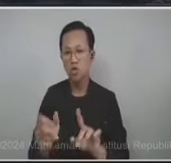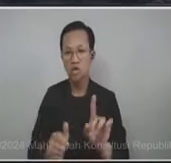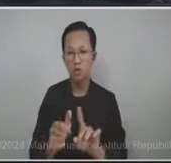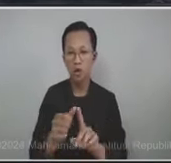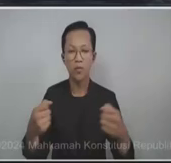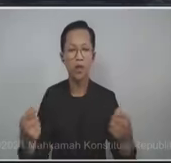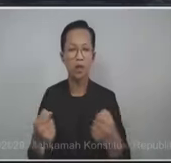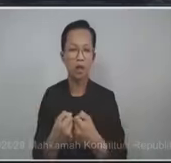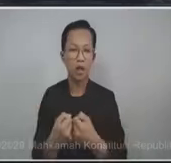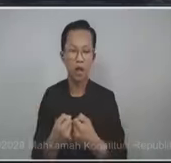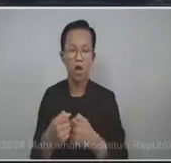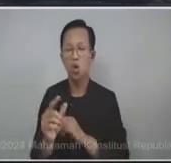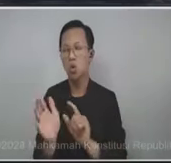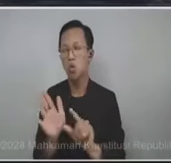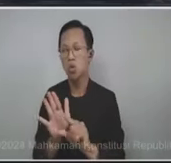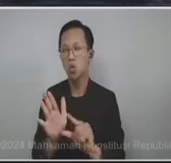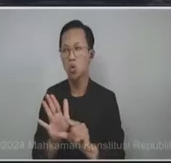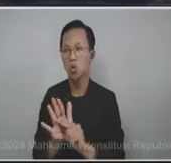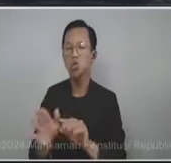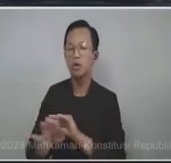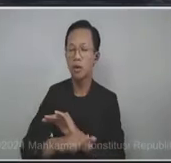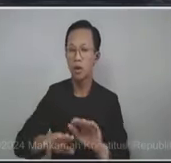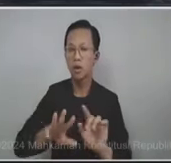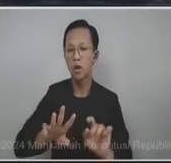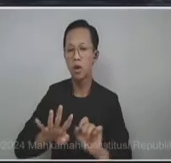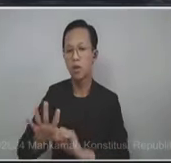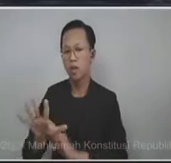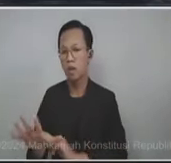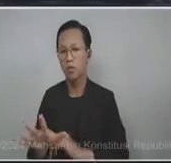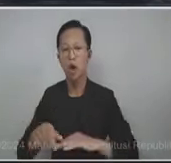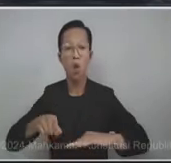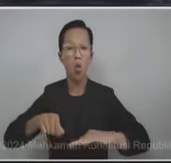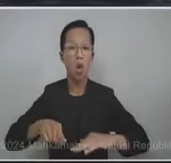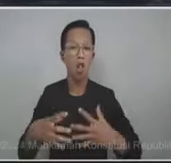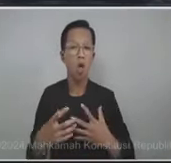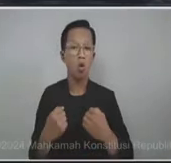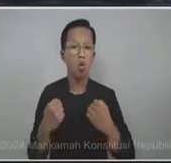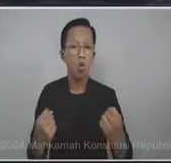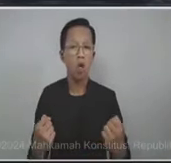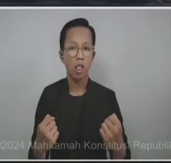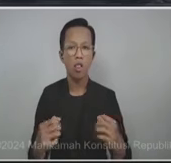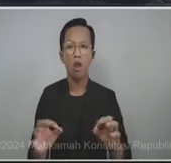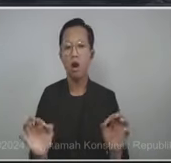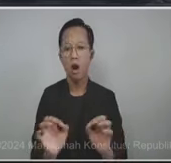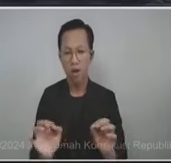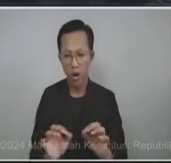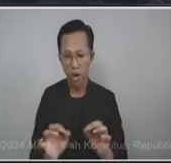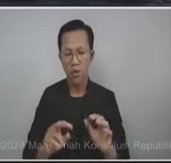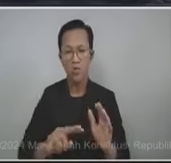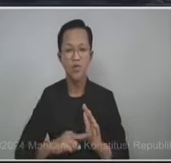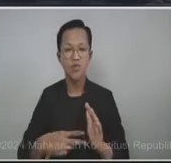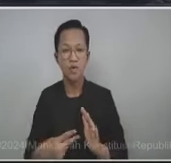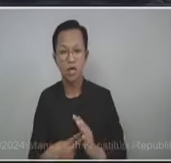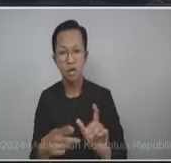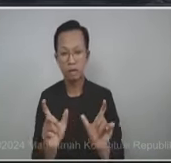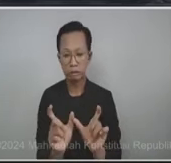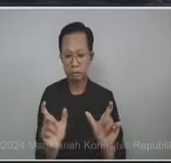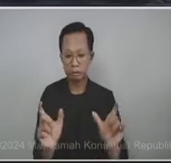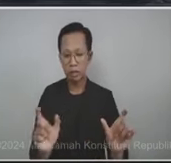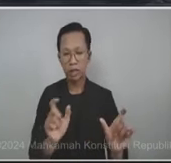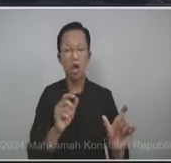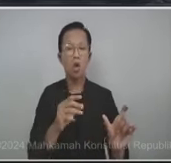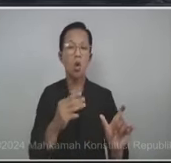1945 dan tidak mempunyai kekuatan hukum mkat sepanjang tidak dimaknai berusia paling rendah 30 tahun untuk